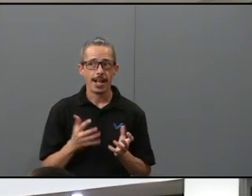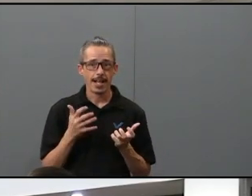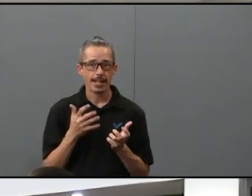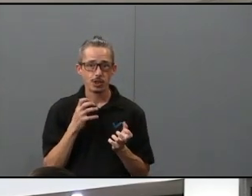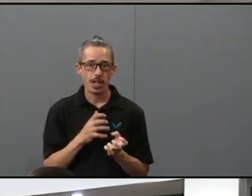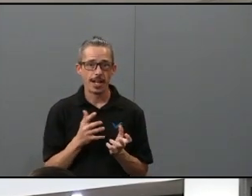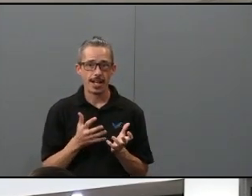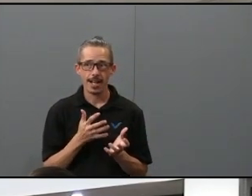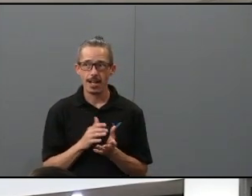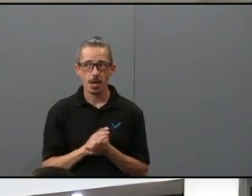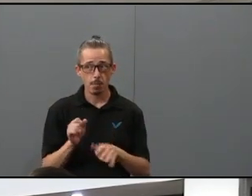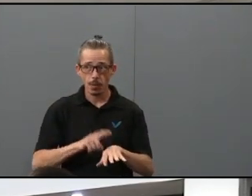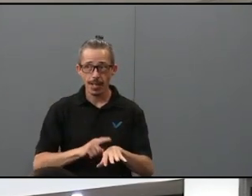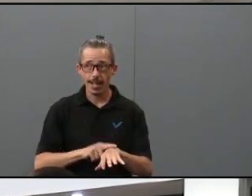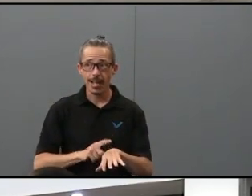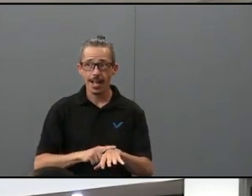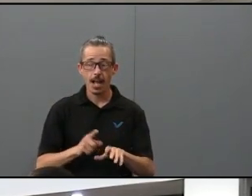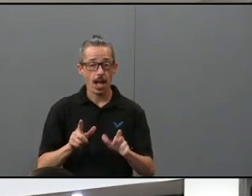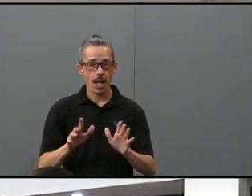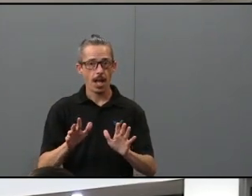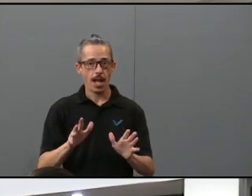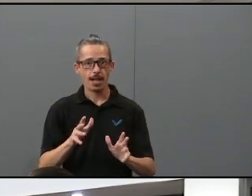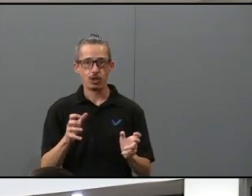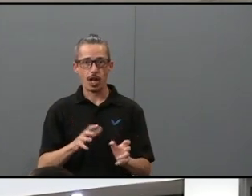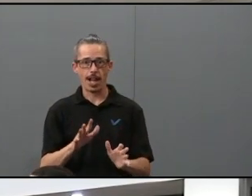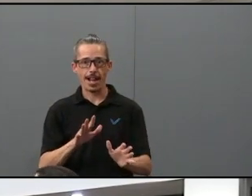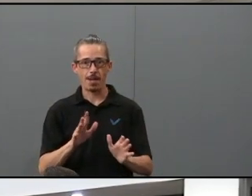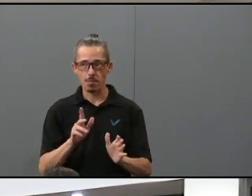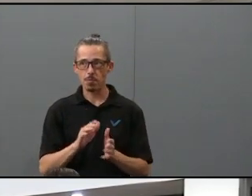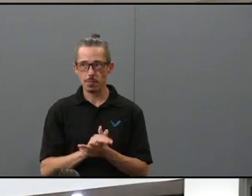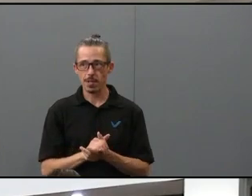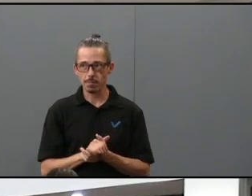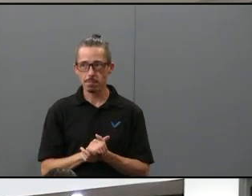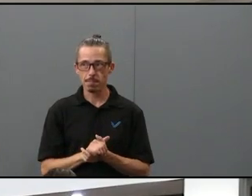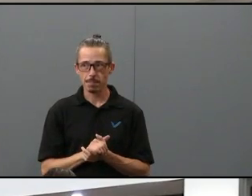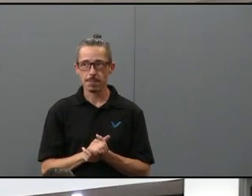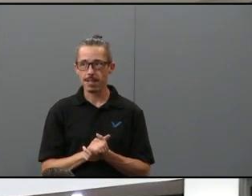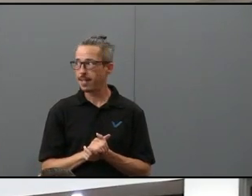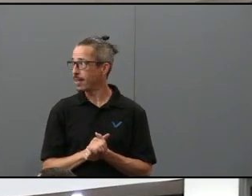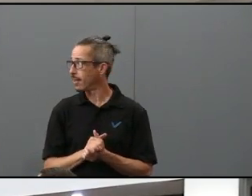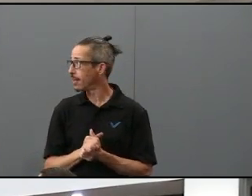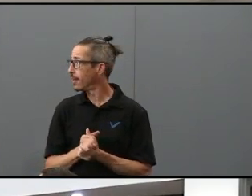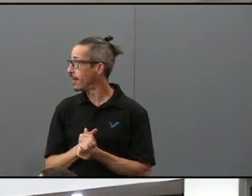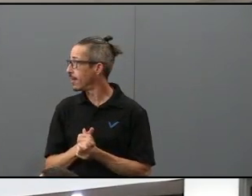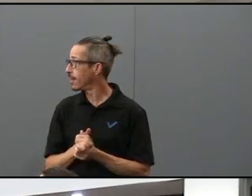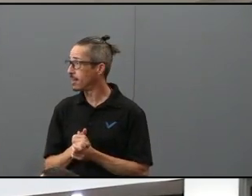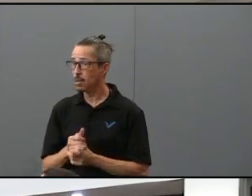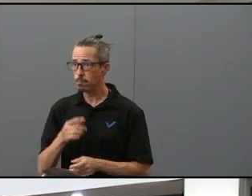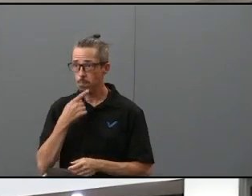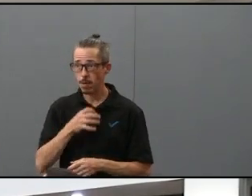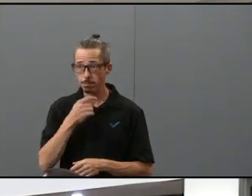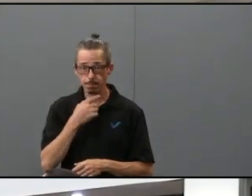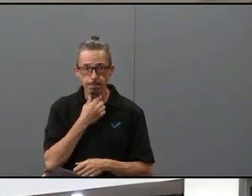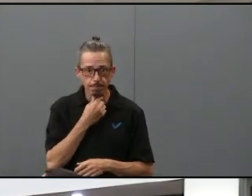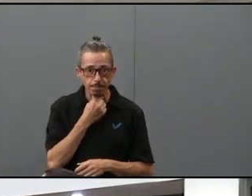donnez-mo prenez votre temps il y a vraiment pas de presse ou oui on va s'assurer de vous donner euh un ver d' euh